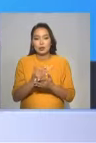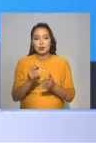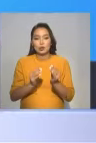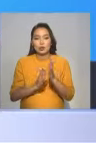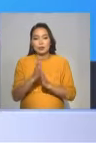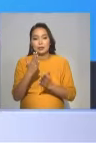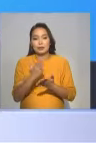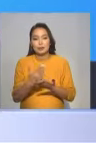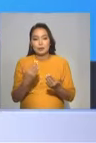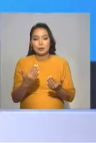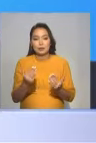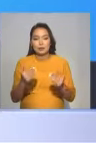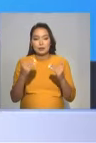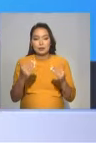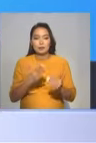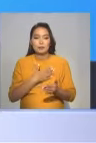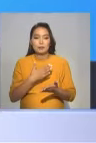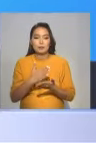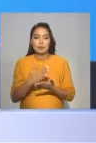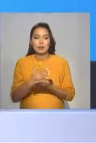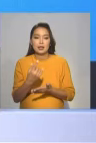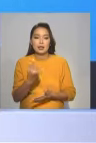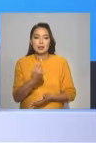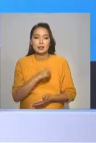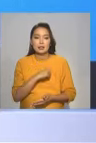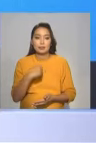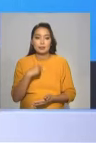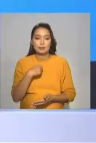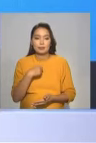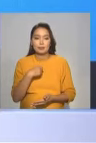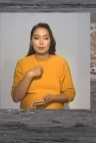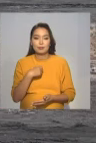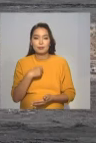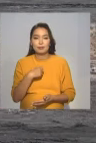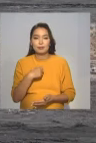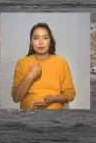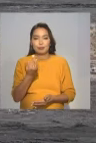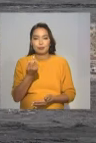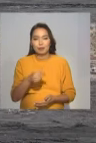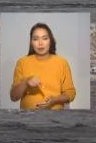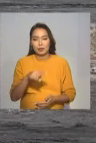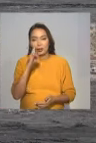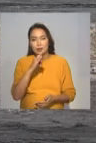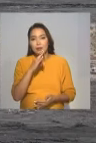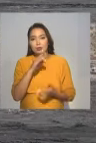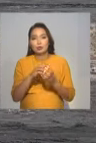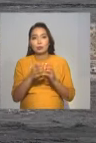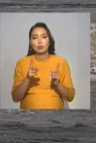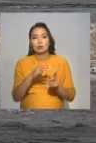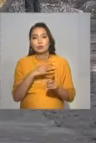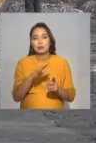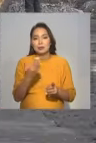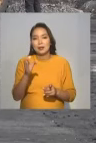тем не менее, по сравнению, мы являемся одним из самых доступных по социальному углю. А чтобы избежать